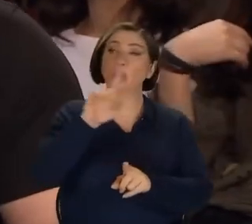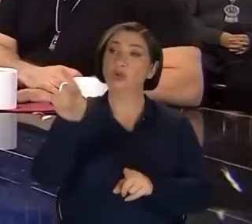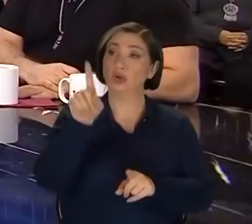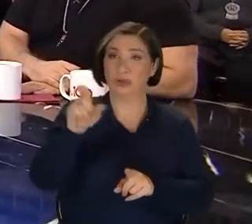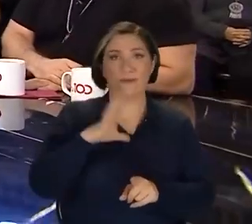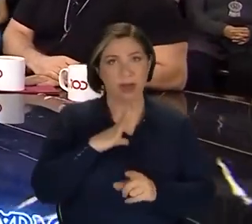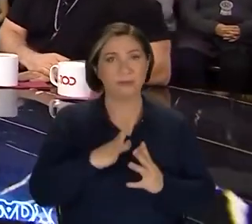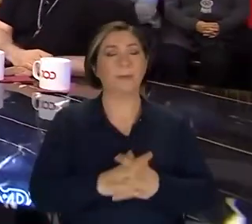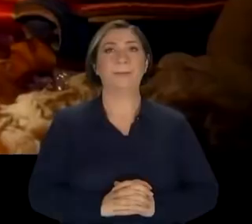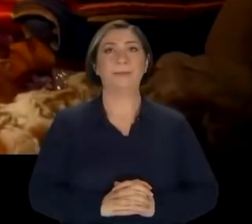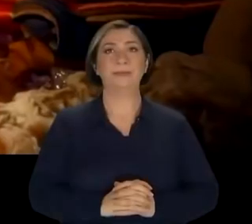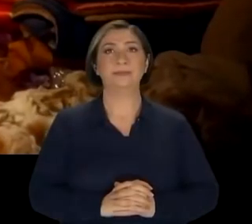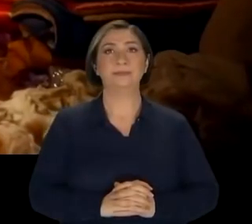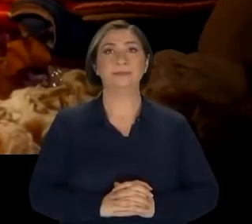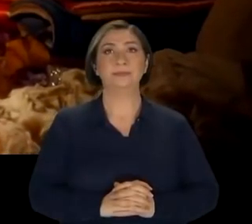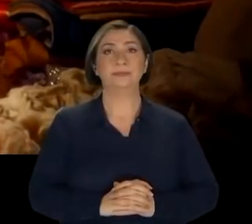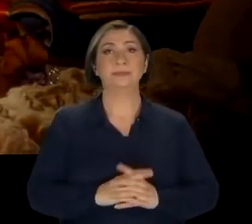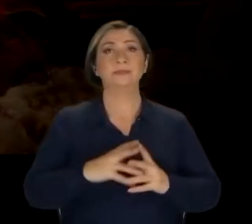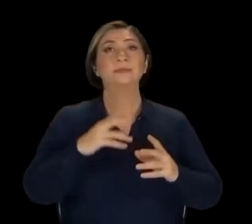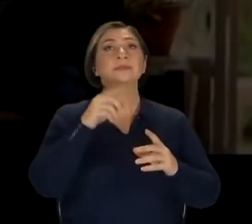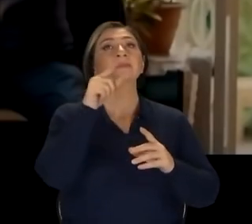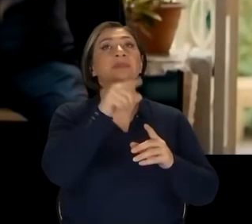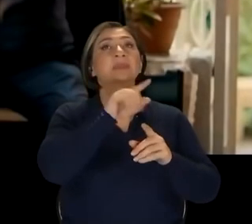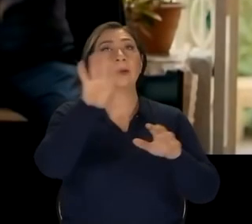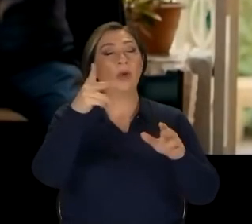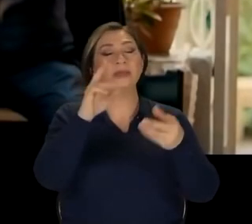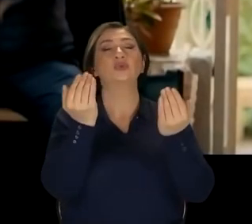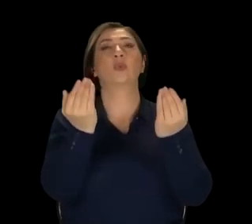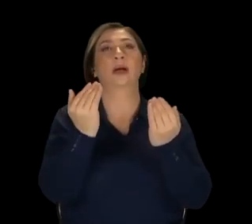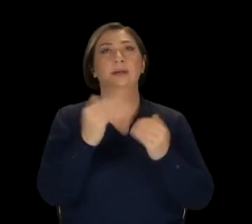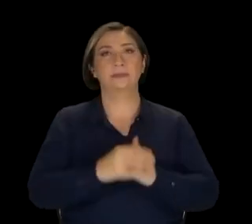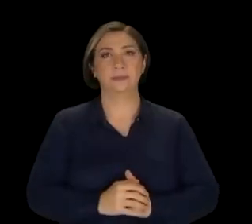soracağım tekrar görelim. Vahit abimizin ruhu için El Fatiha.